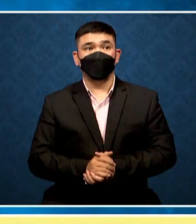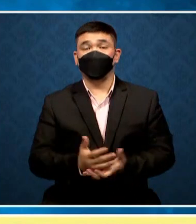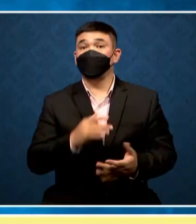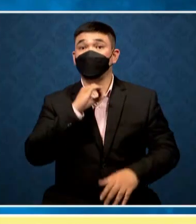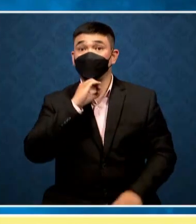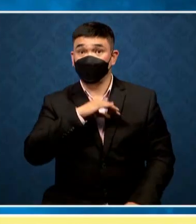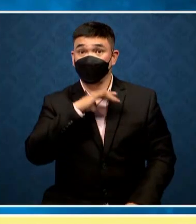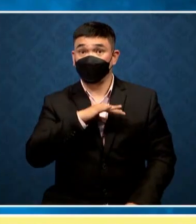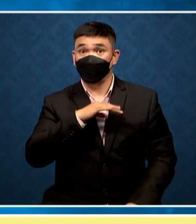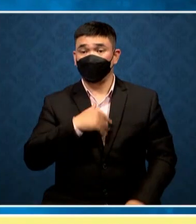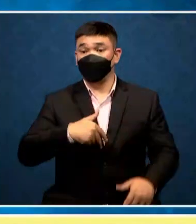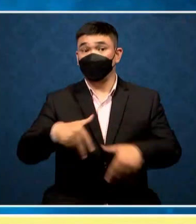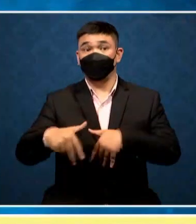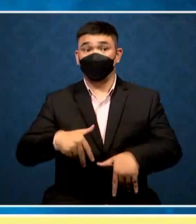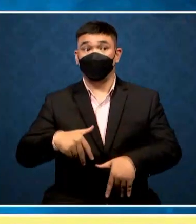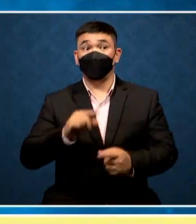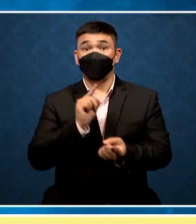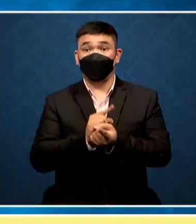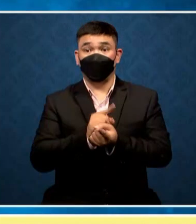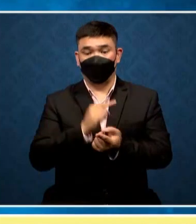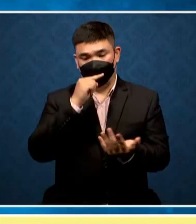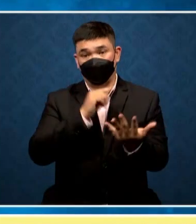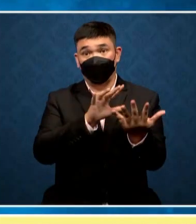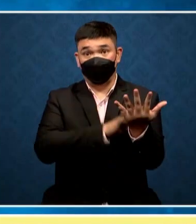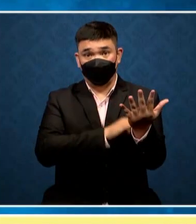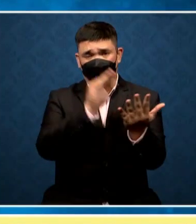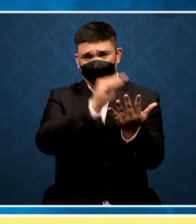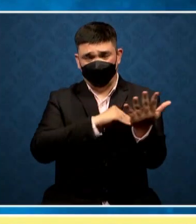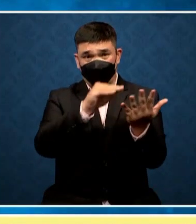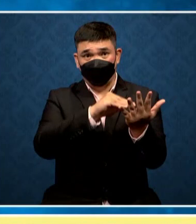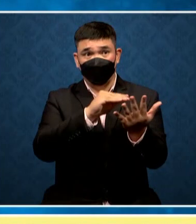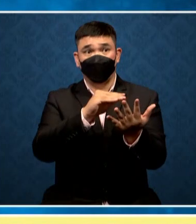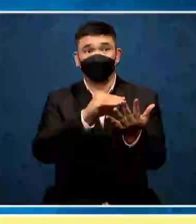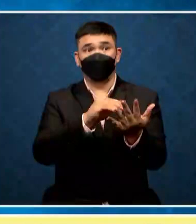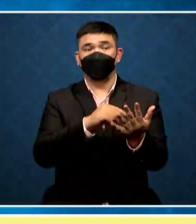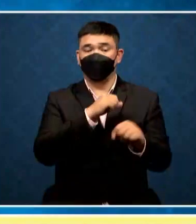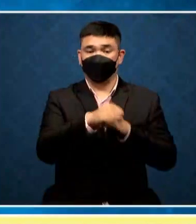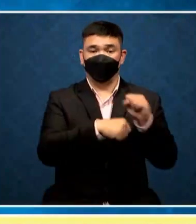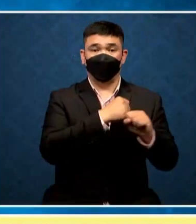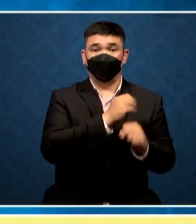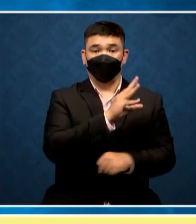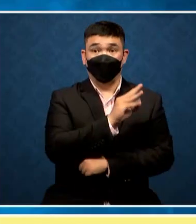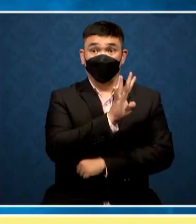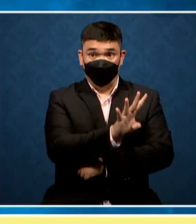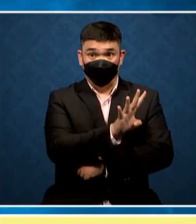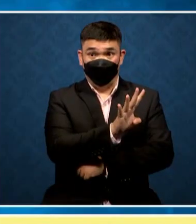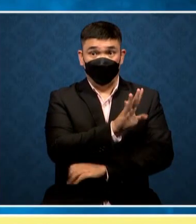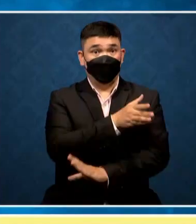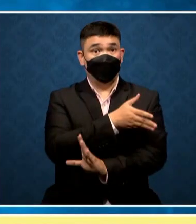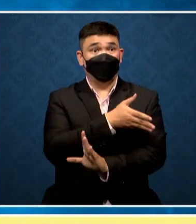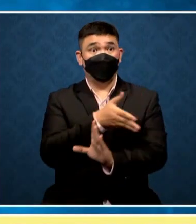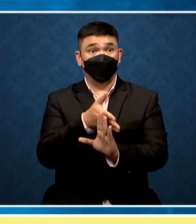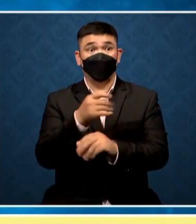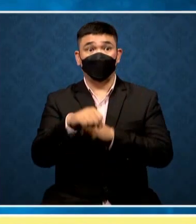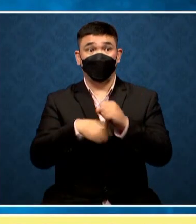ไยามูลฟ strokeจุมชน ที่เกิดขั่วประเทศ funดูเพรใปี เอายดตั้แต่ ปี 164 นะครับ